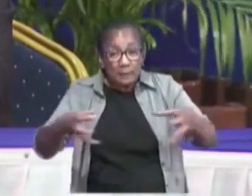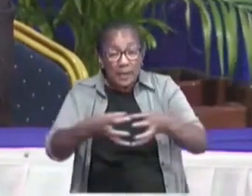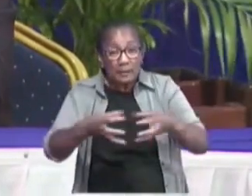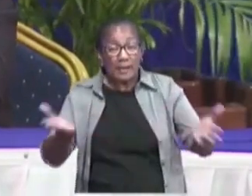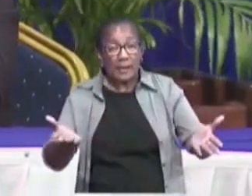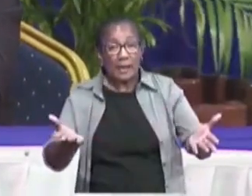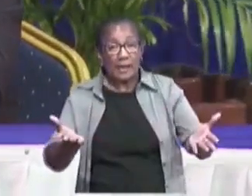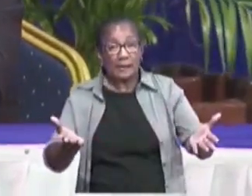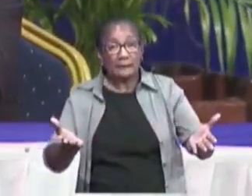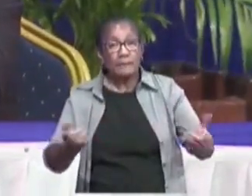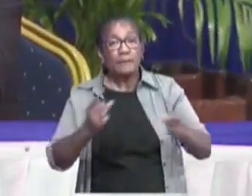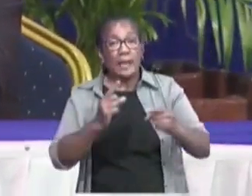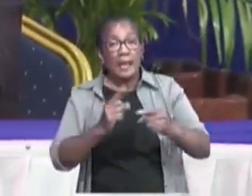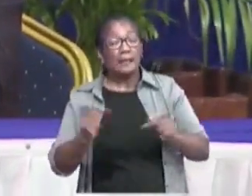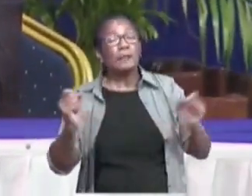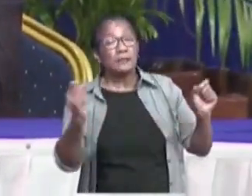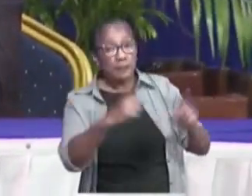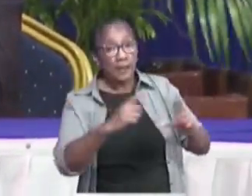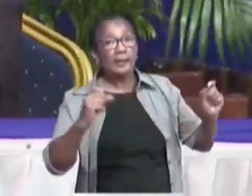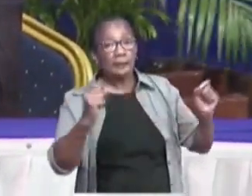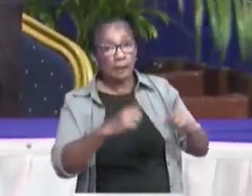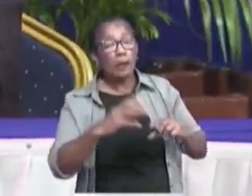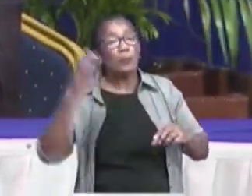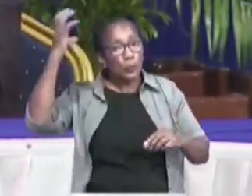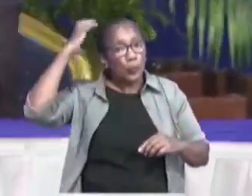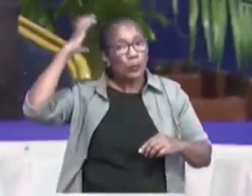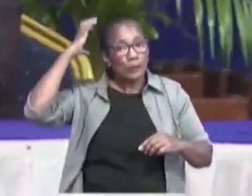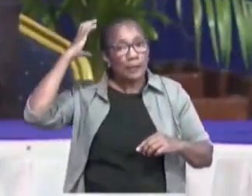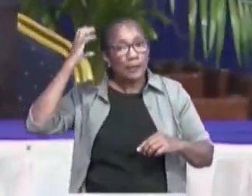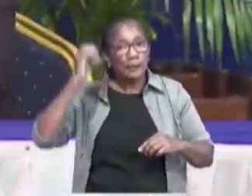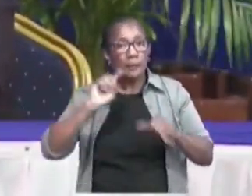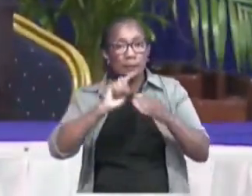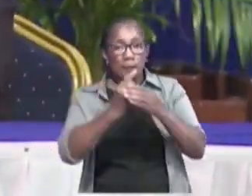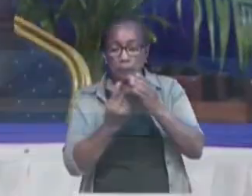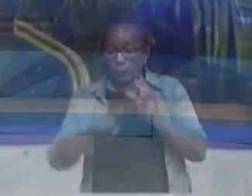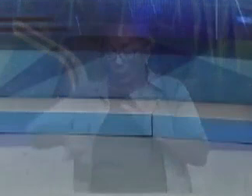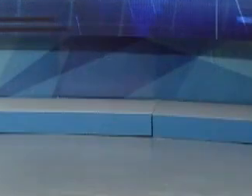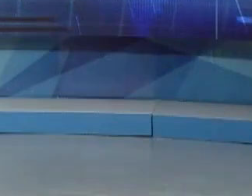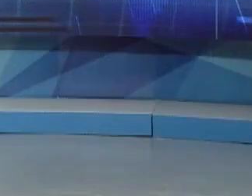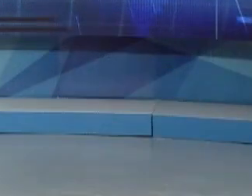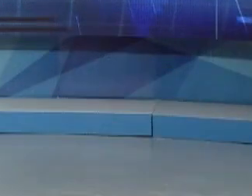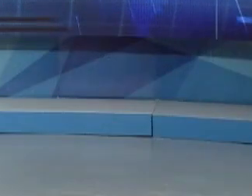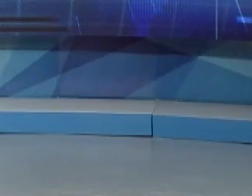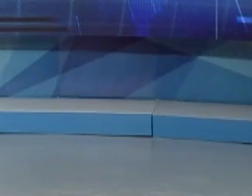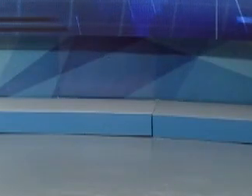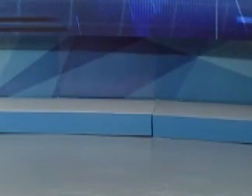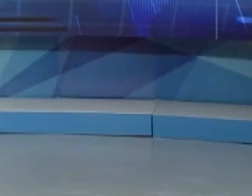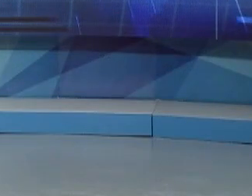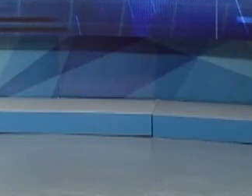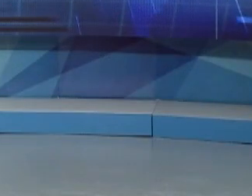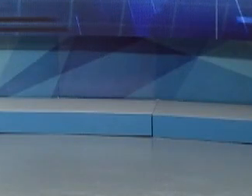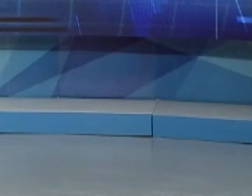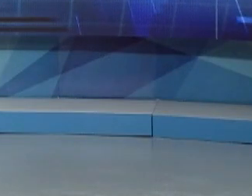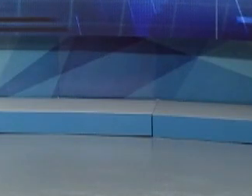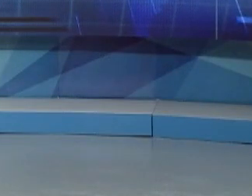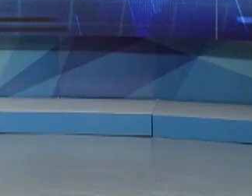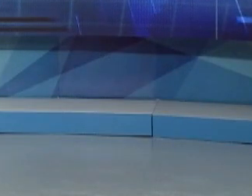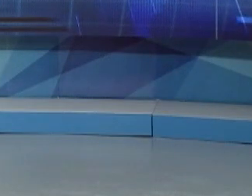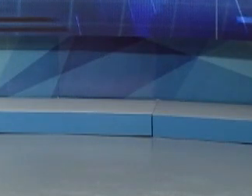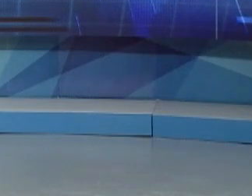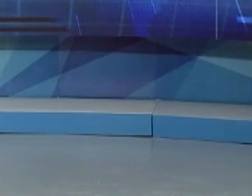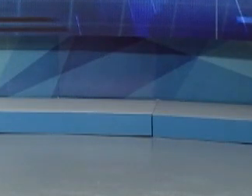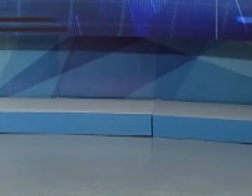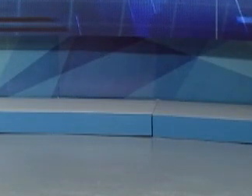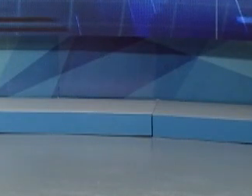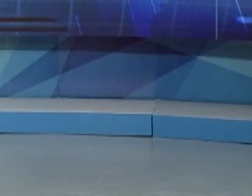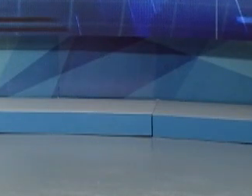de maatregelen zijn ingevoerd om verspreiding van het virus te voorkomen. Hij zegt dat we ons bevinden in de derde fase